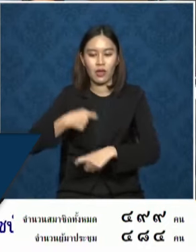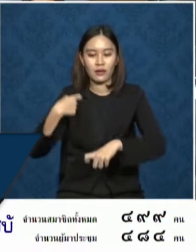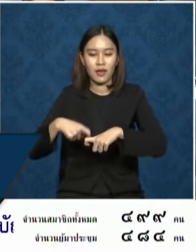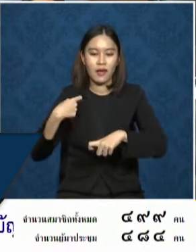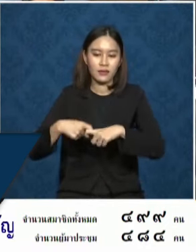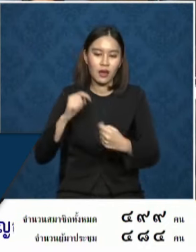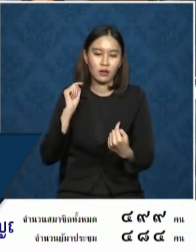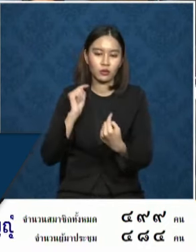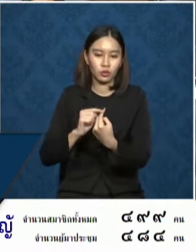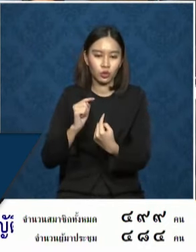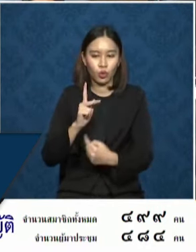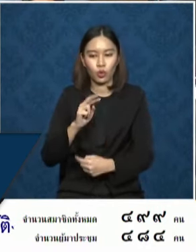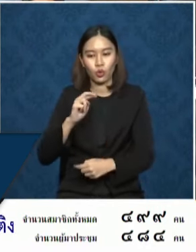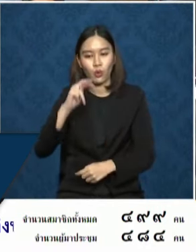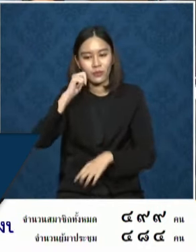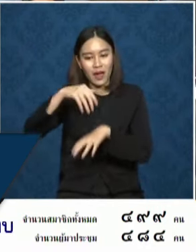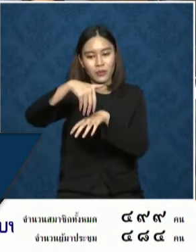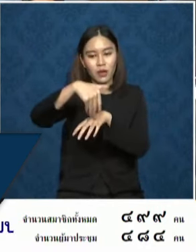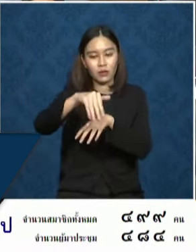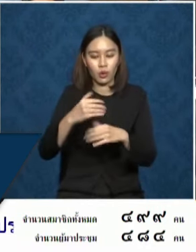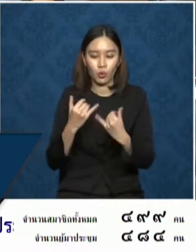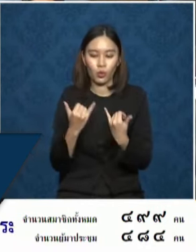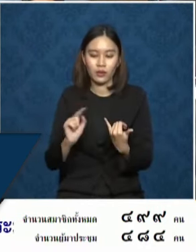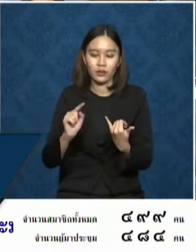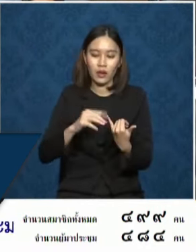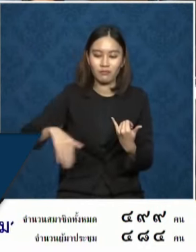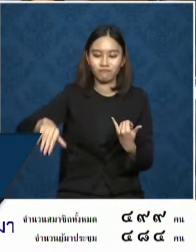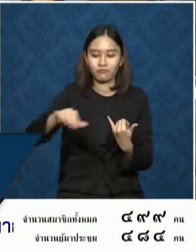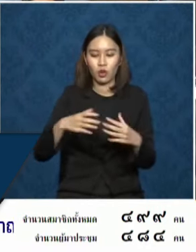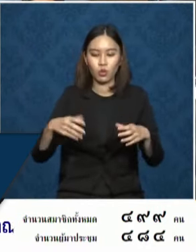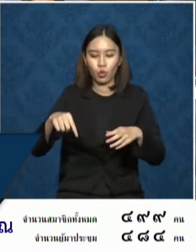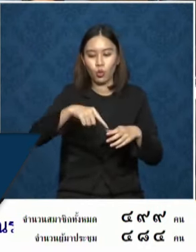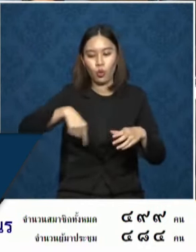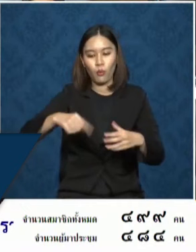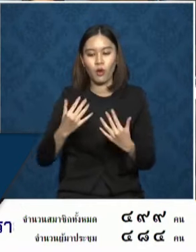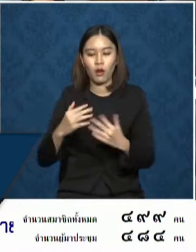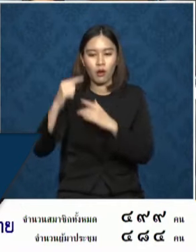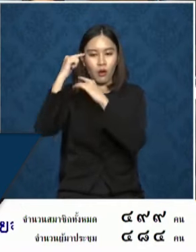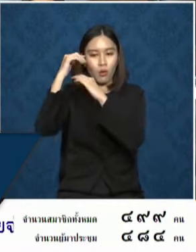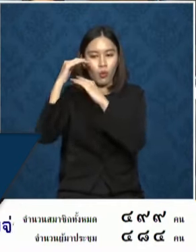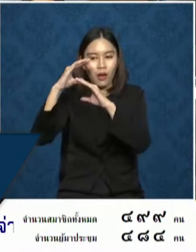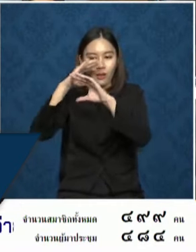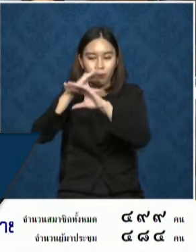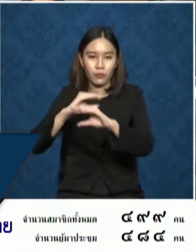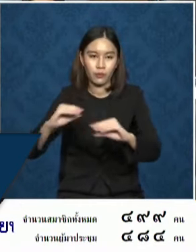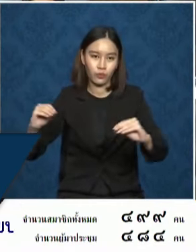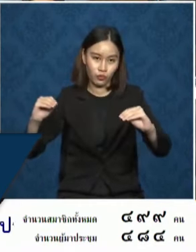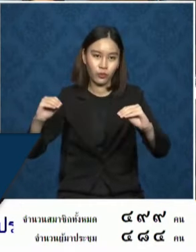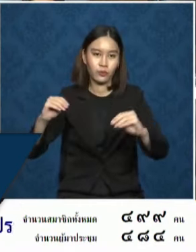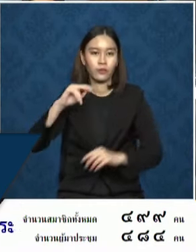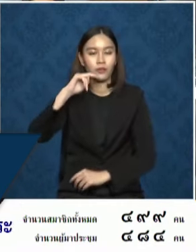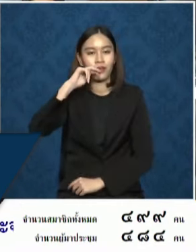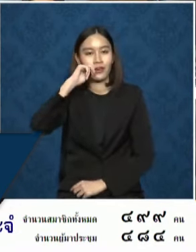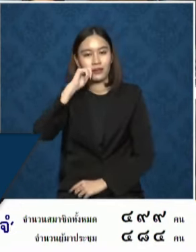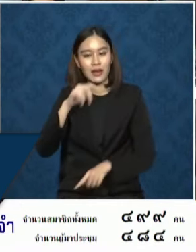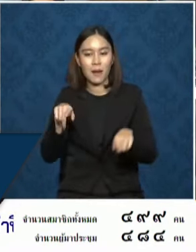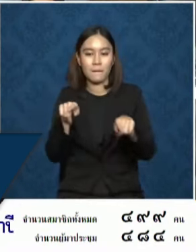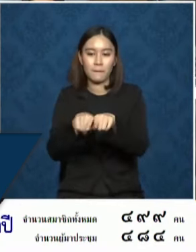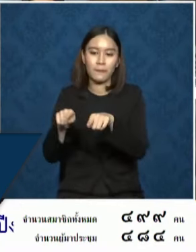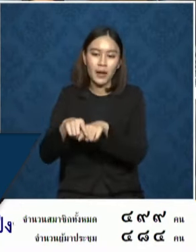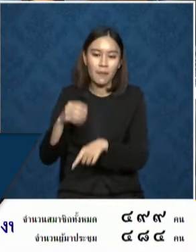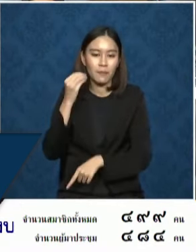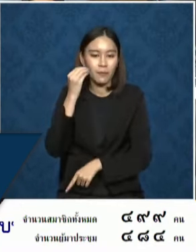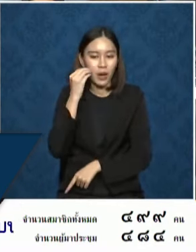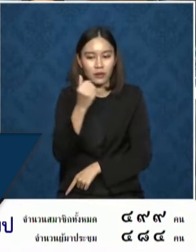ในพื้นที่นอกเขตชลประทานวันนี้พวกเขาเหล่านั้นต่างรอคอยอย่างเิ้นหวังครับที่จะมีน้ำใช้เหมือนบ้านอื่นเมืองอื่น